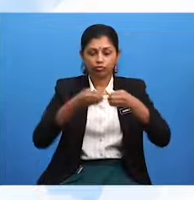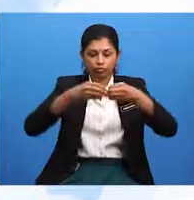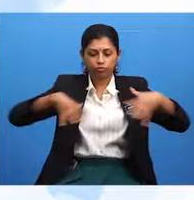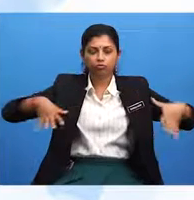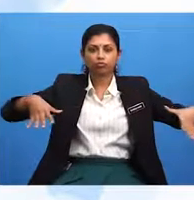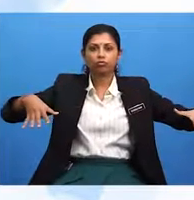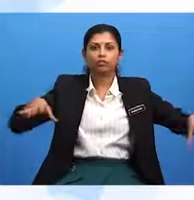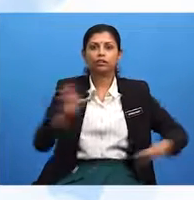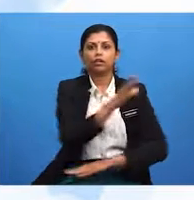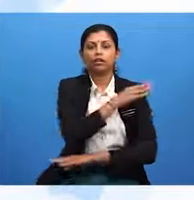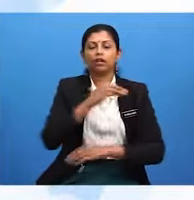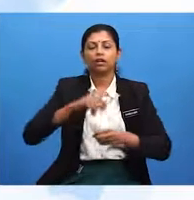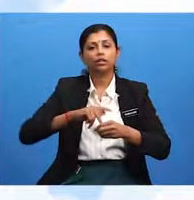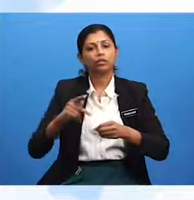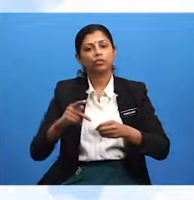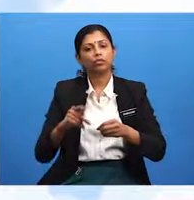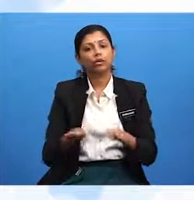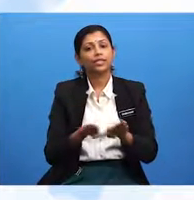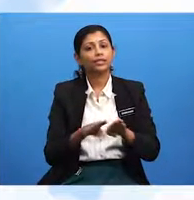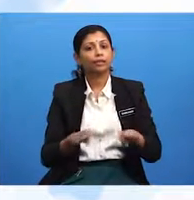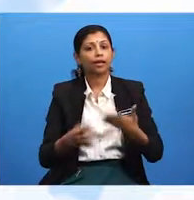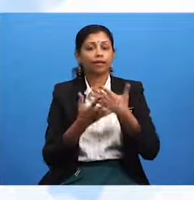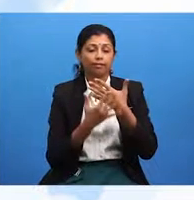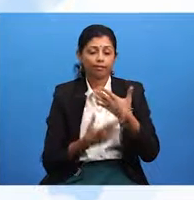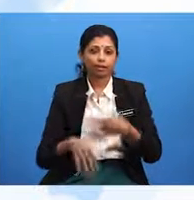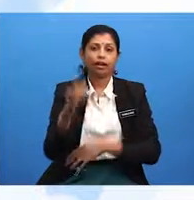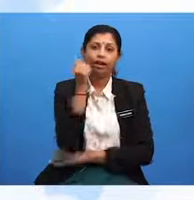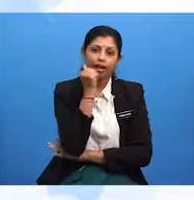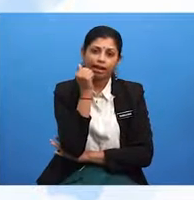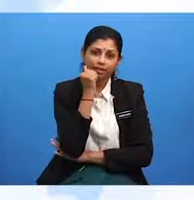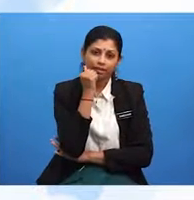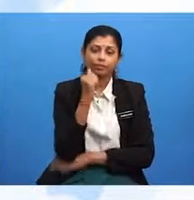terurai dan keluar sebagai darah haid.